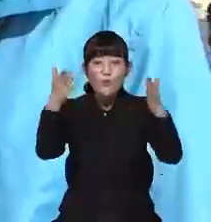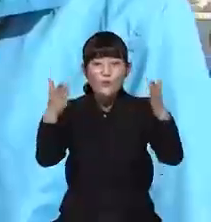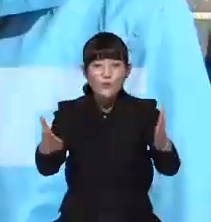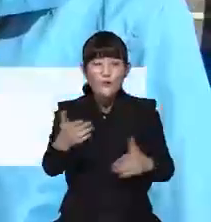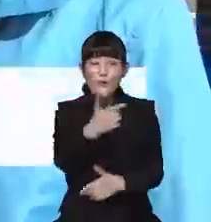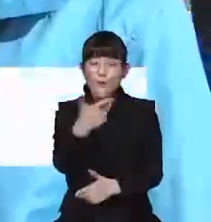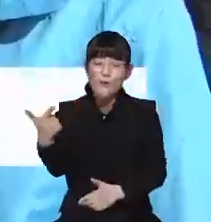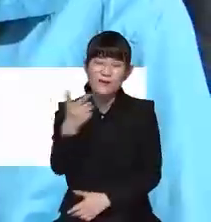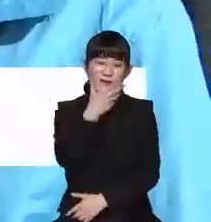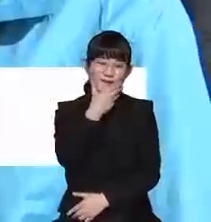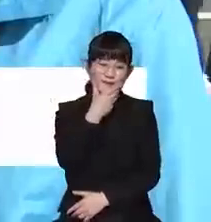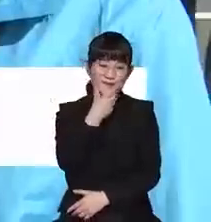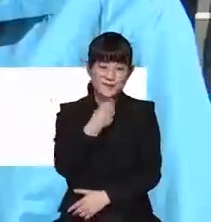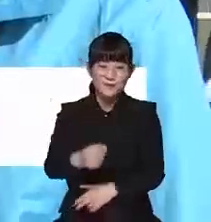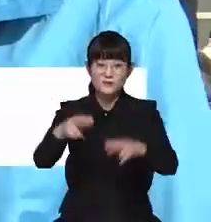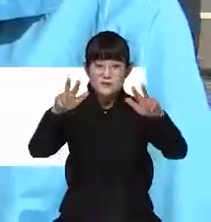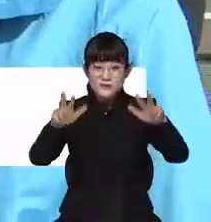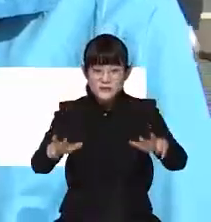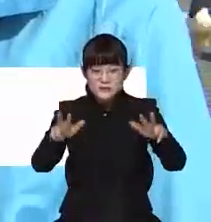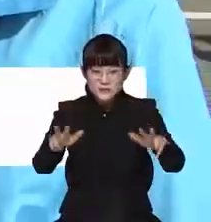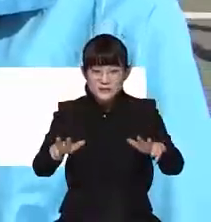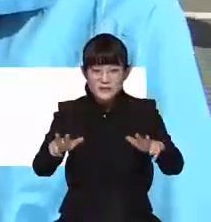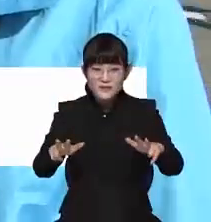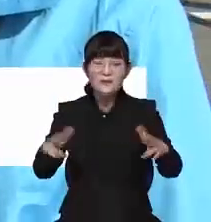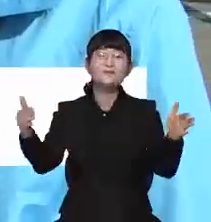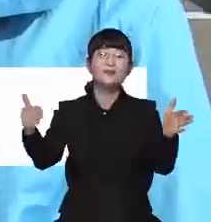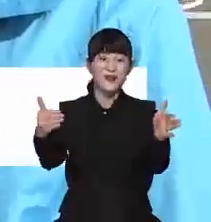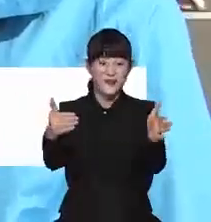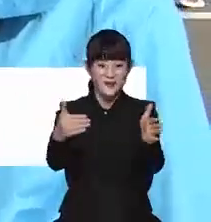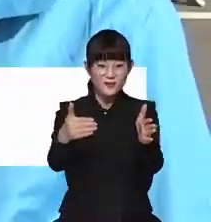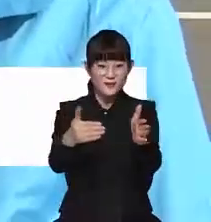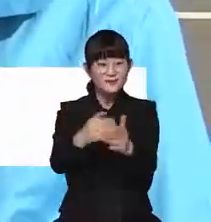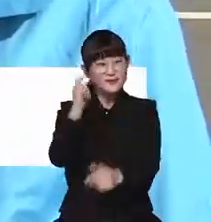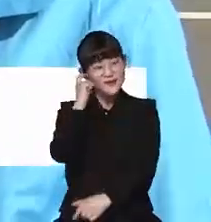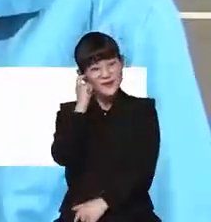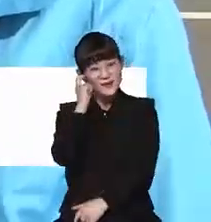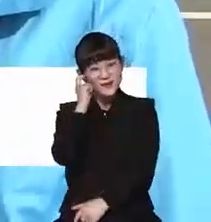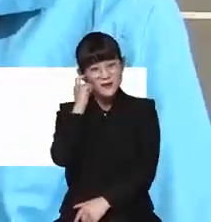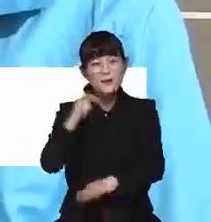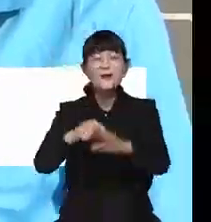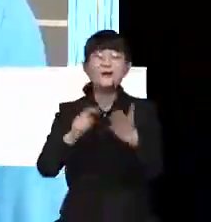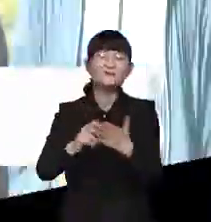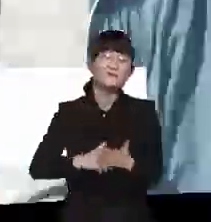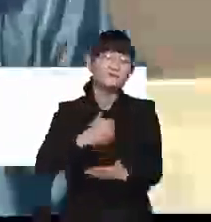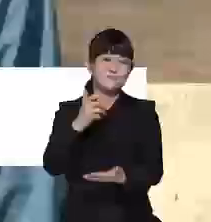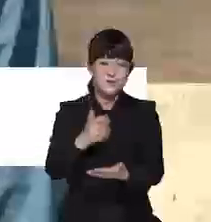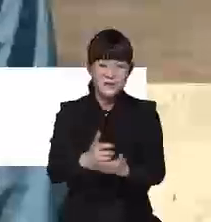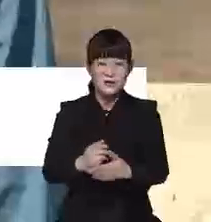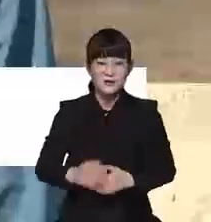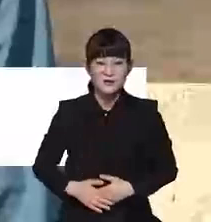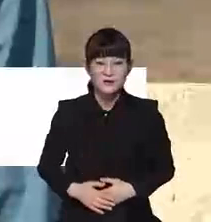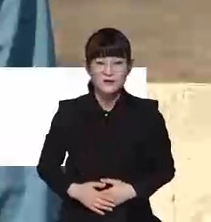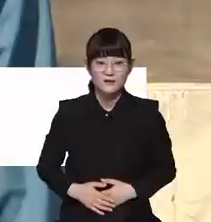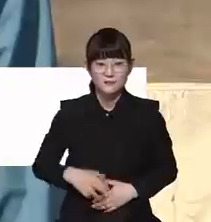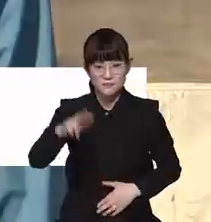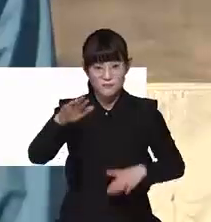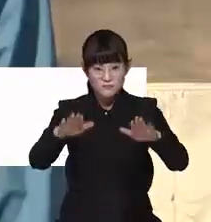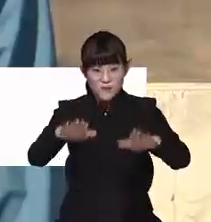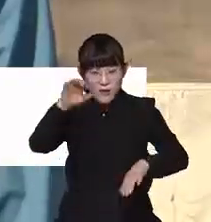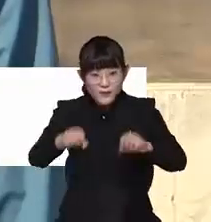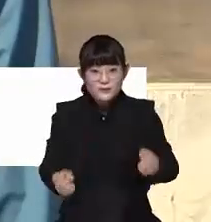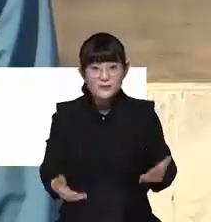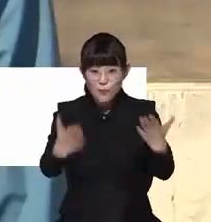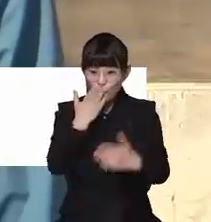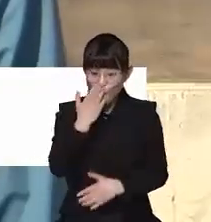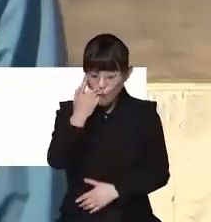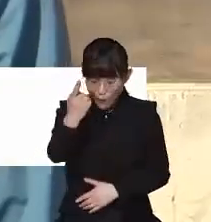행복했었고 지금 이제 마무리를 하려고 하니 좀 마음이 뭉클합니다. 진짜 이런 행사들이